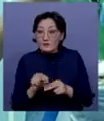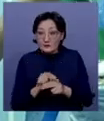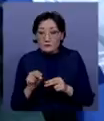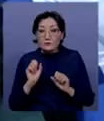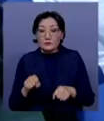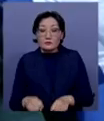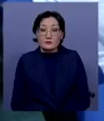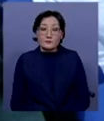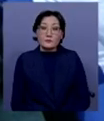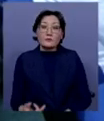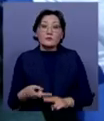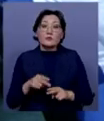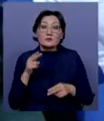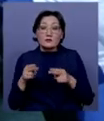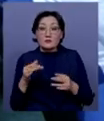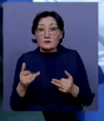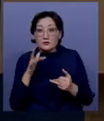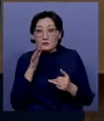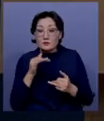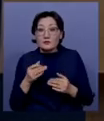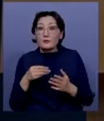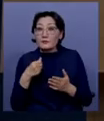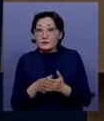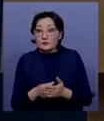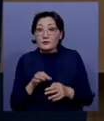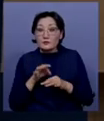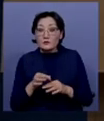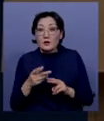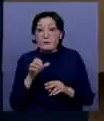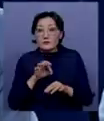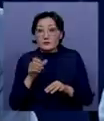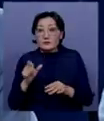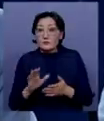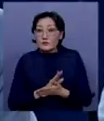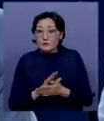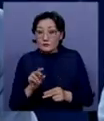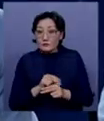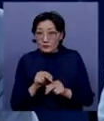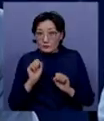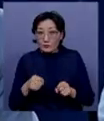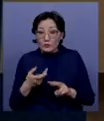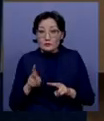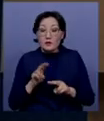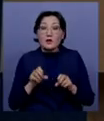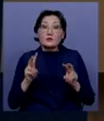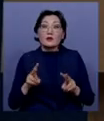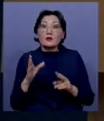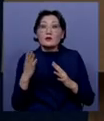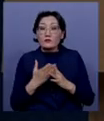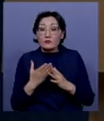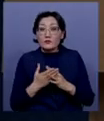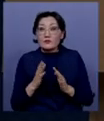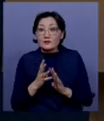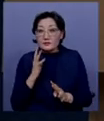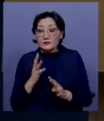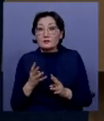алады. Мұндай оталар дәл қазір ақылы жүргізіліп жатыр, бірақ науқастардың тегінде емделуіне болады. Ол үшін арнайы квоталық